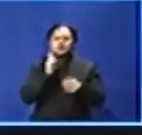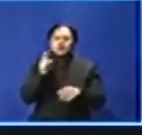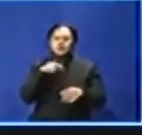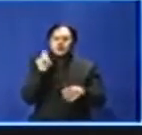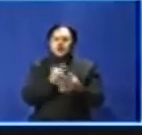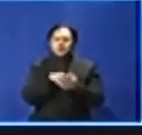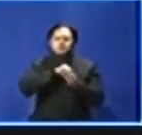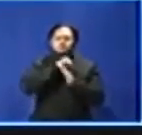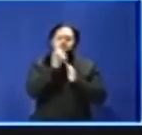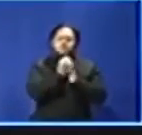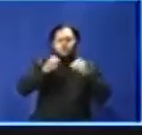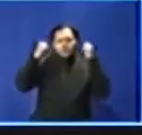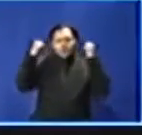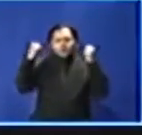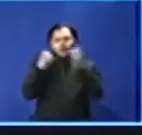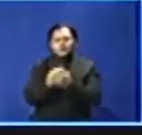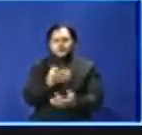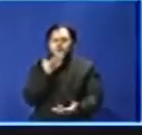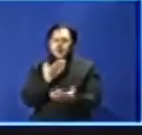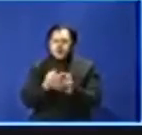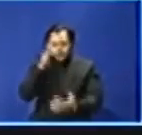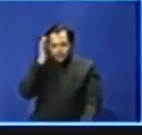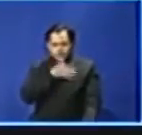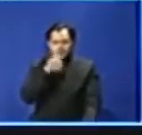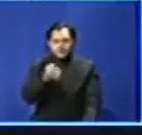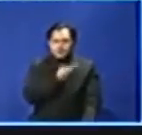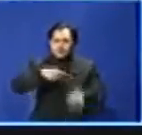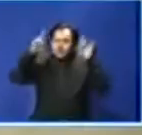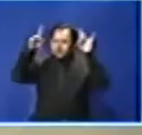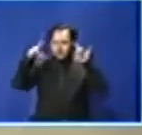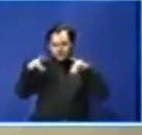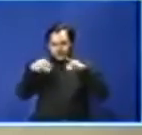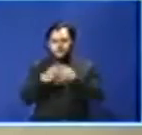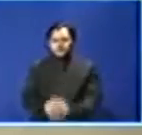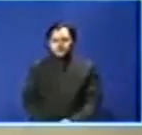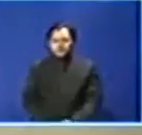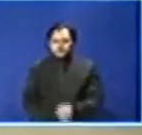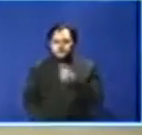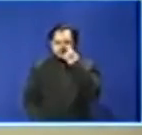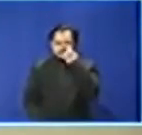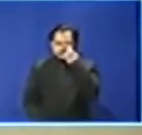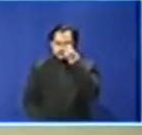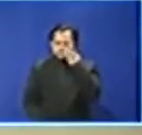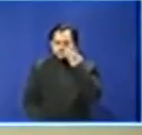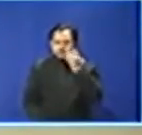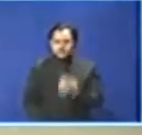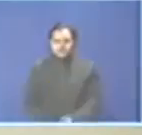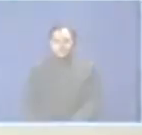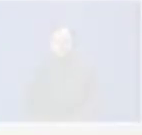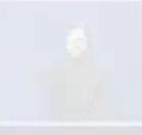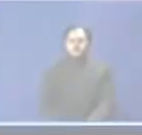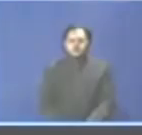foto kesehatan jiwa sih assalamualaikum warahmatullah wabarakatuh Salam menyelesaikan tuh